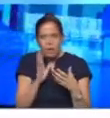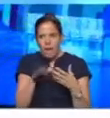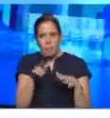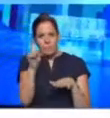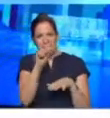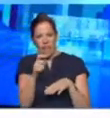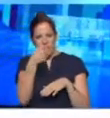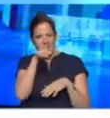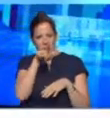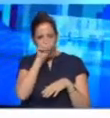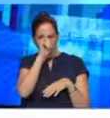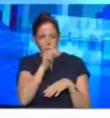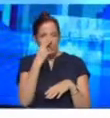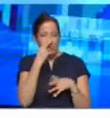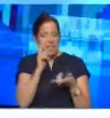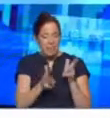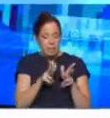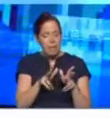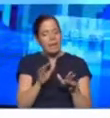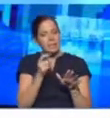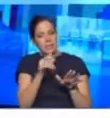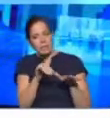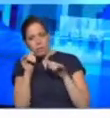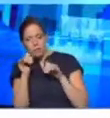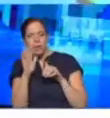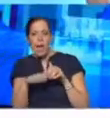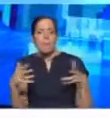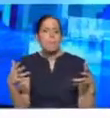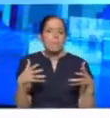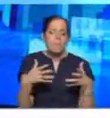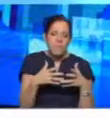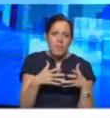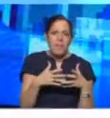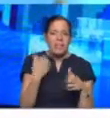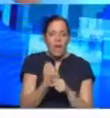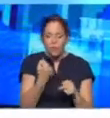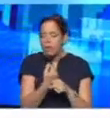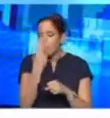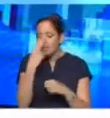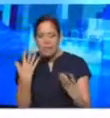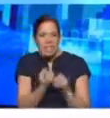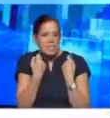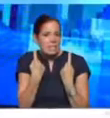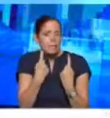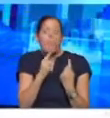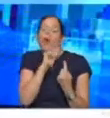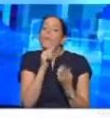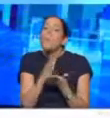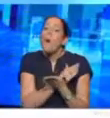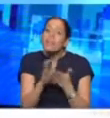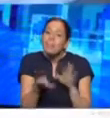אחורה לנסות להציל את מרץ, גם מפלגת העבודה, המחנה הציוני, מנסים איכשהו להציל את עצמם, הם לא מוכנים אולי כרגע לבחירות.